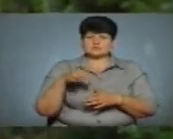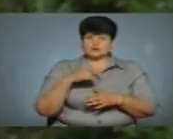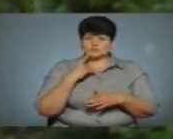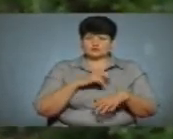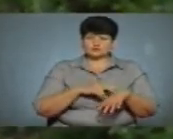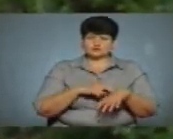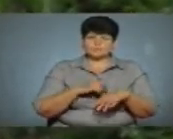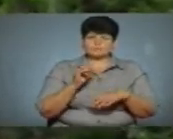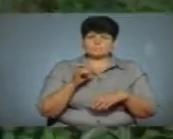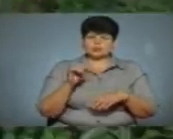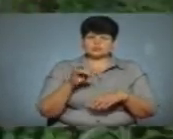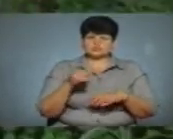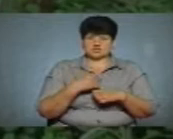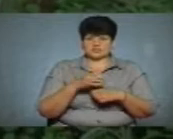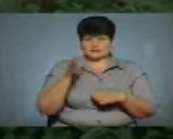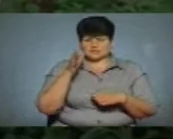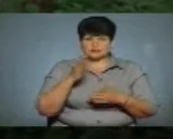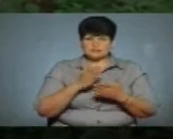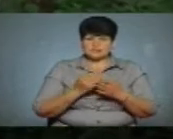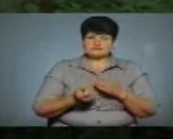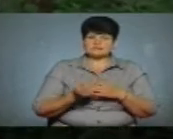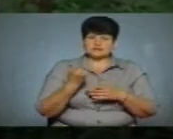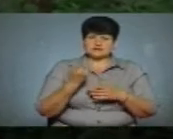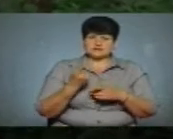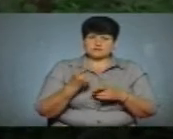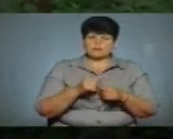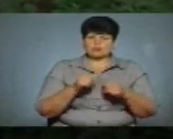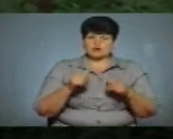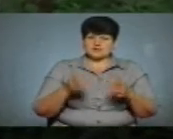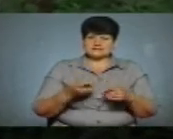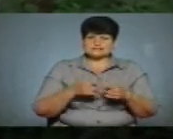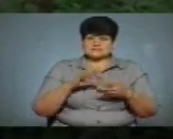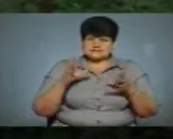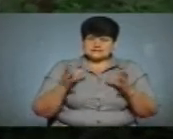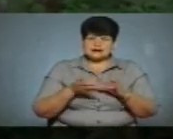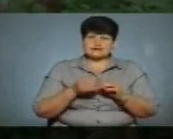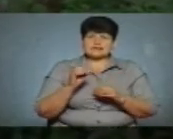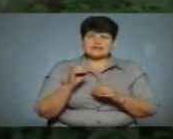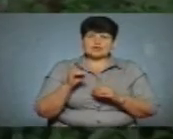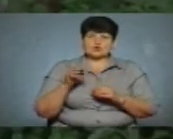біологічних наук Василь Грубінко. Є спалах популяції. Це загальноекологічна